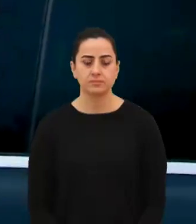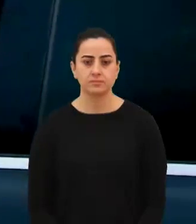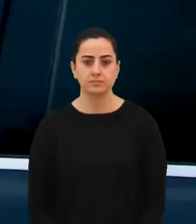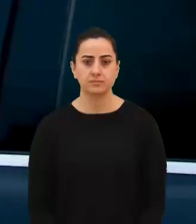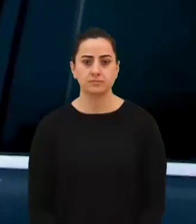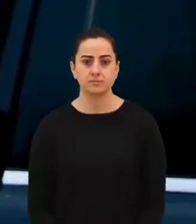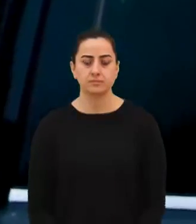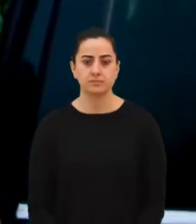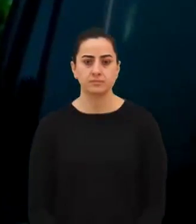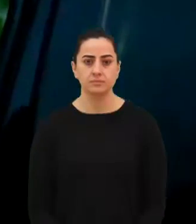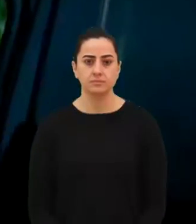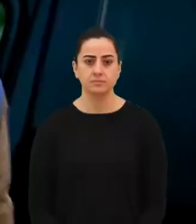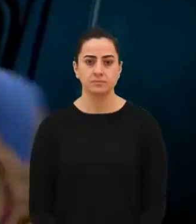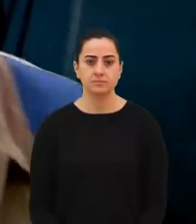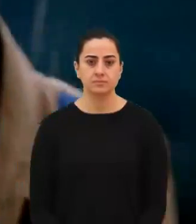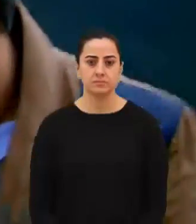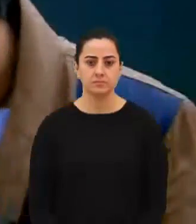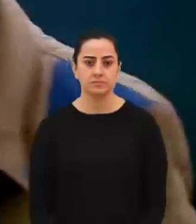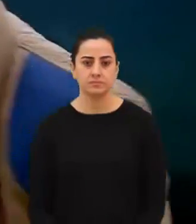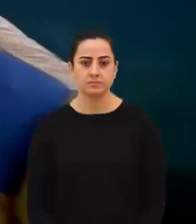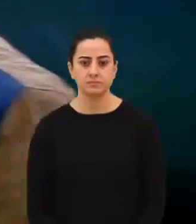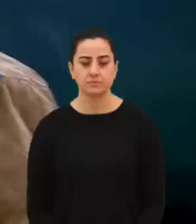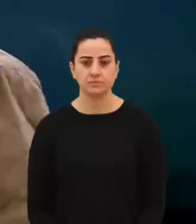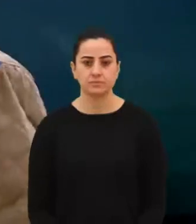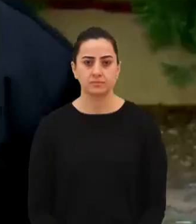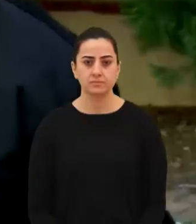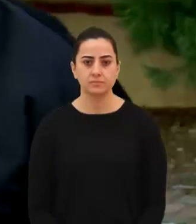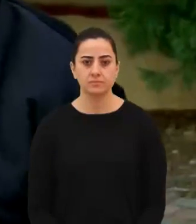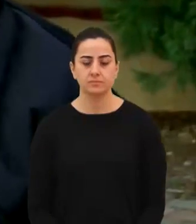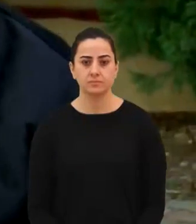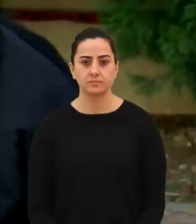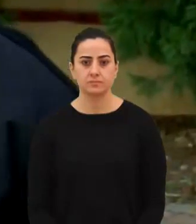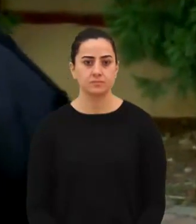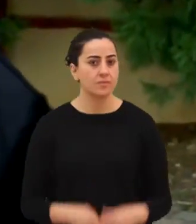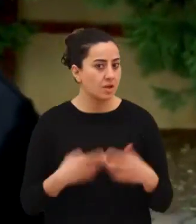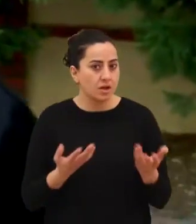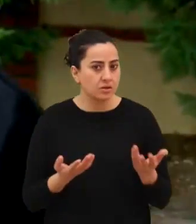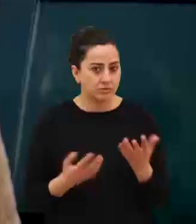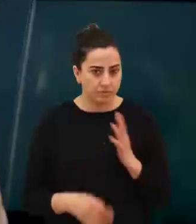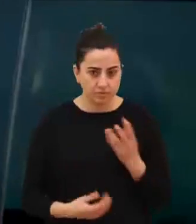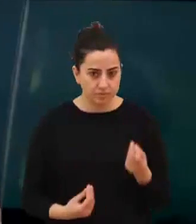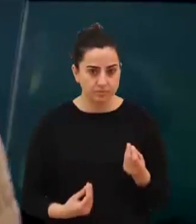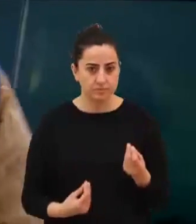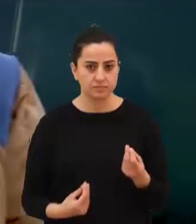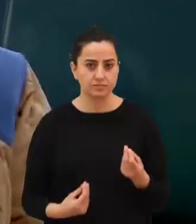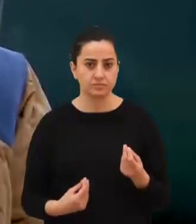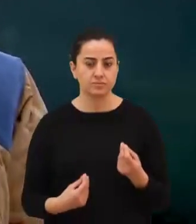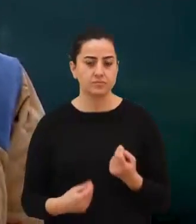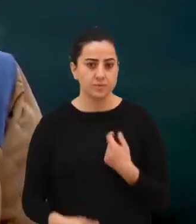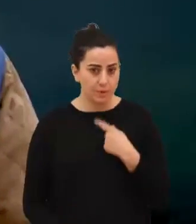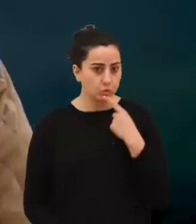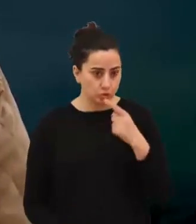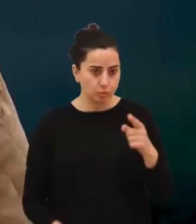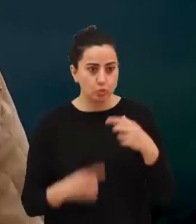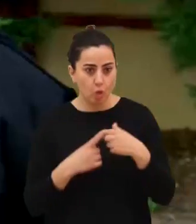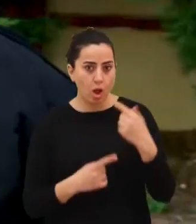Arabadan inen Sarp kafasını kaldırıp önce villaya baktı, ardından Şükrü'ye. Ne var ne yok Şükrü? Sana söylediklerimi